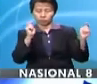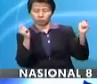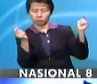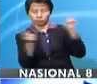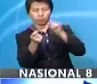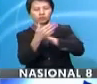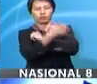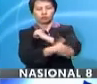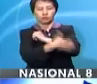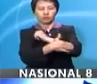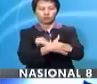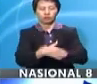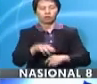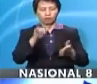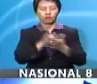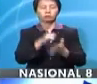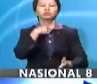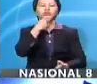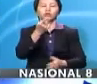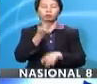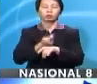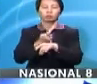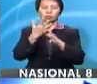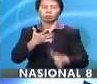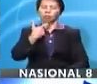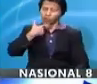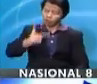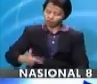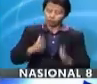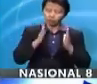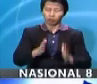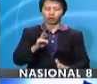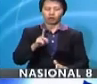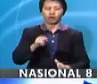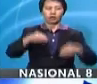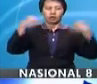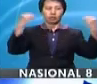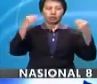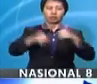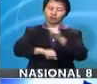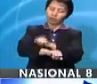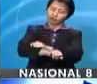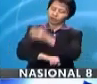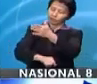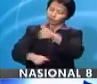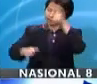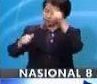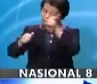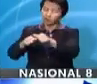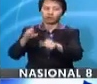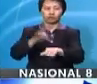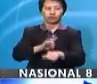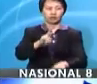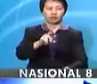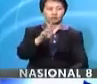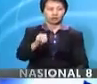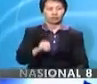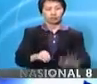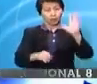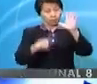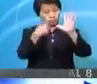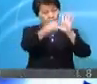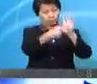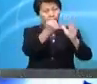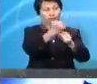transformasi negara. Pandangan itu disuarakan petugas veteran RTM pada majlis jasa mudik kenang di Angkasa Puri. 5 petugas